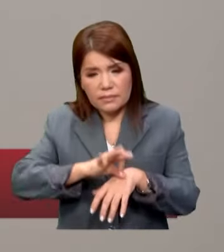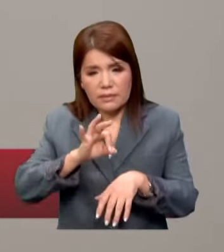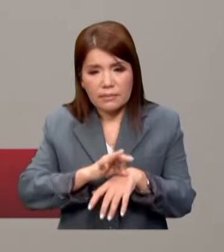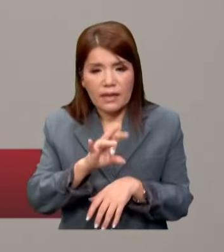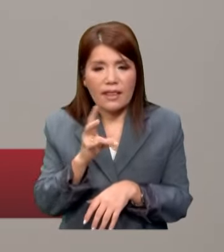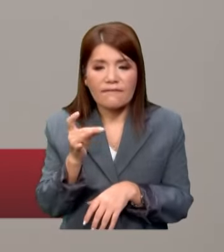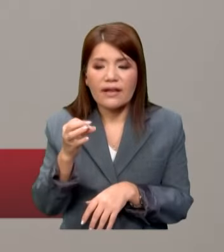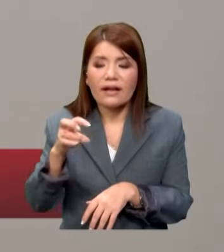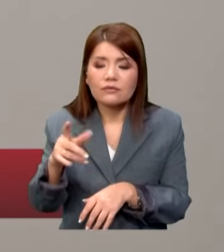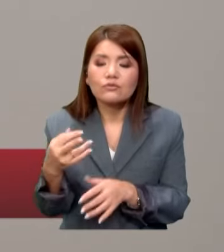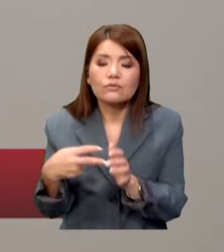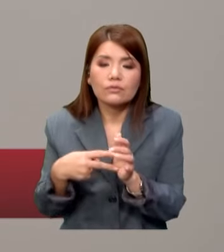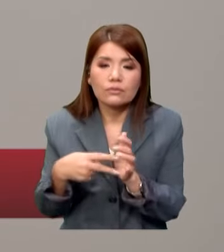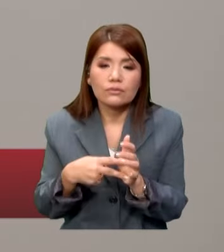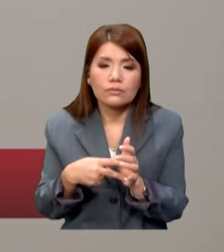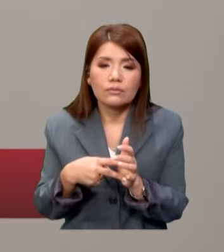берес па, қанша тұрады?